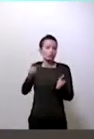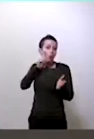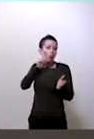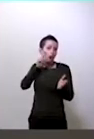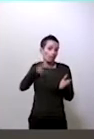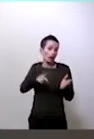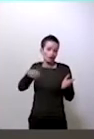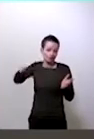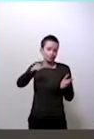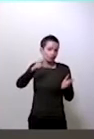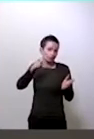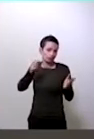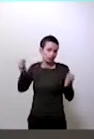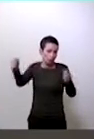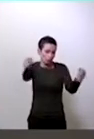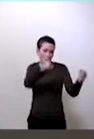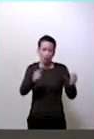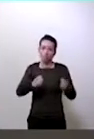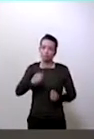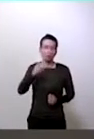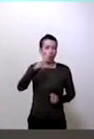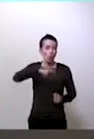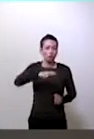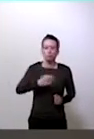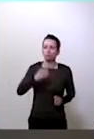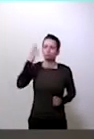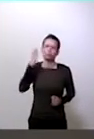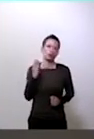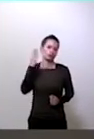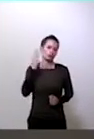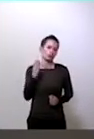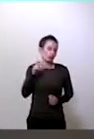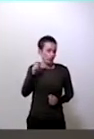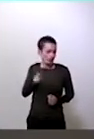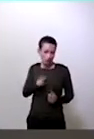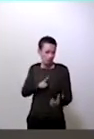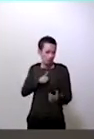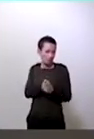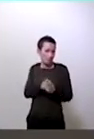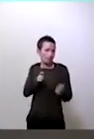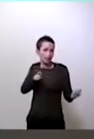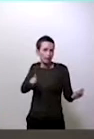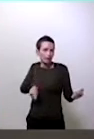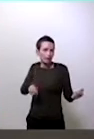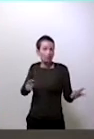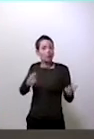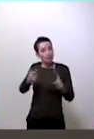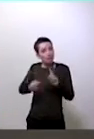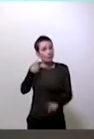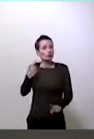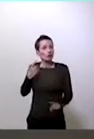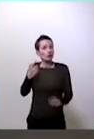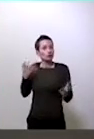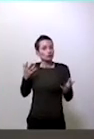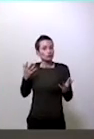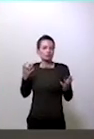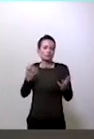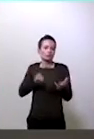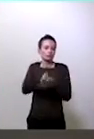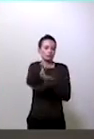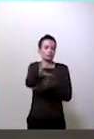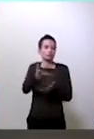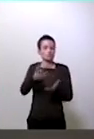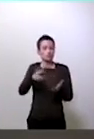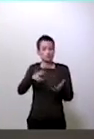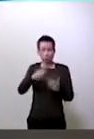fort besoin de logement et il est de notre devoir d'y répondre. Mais ce qui est important et que nous voulons dire aujourd'hui, c'est que nous allons